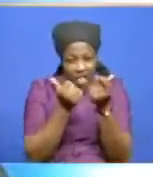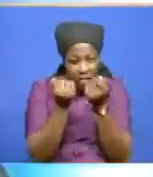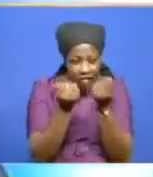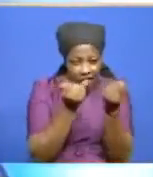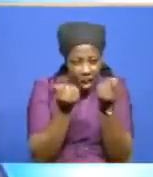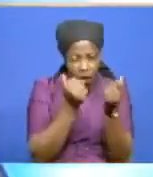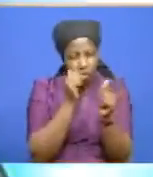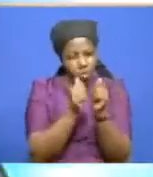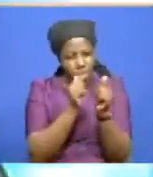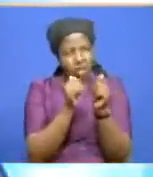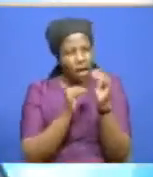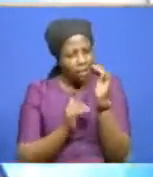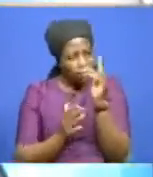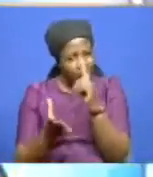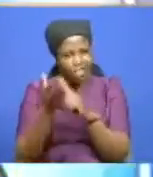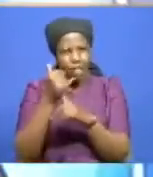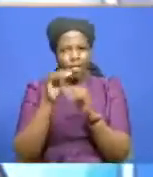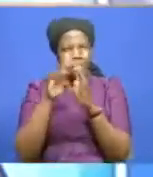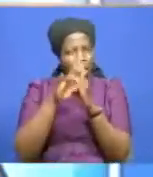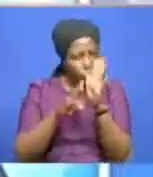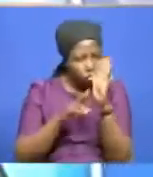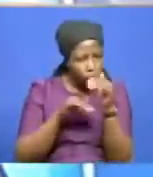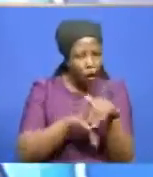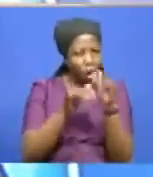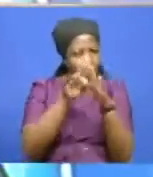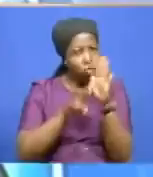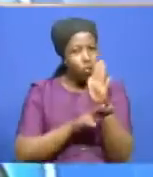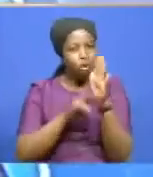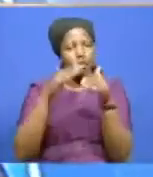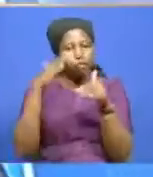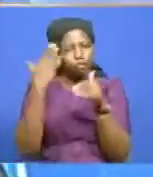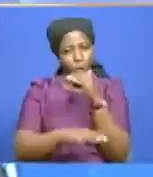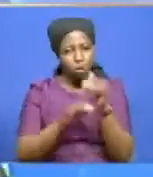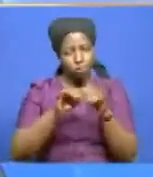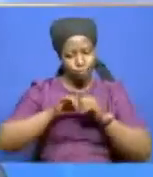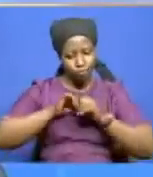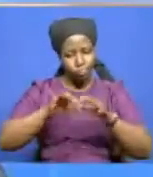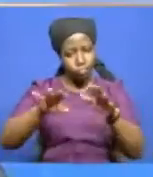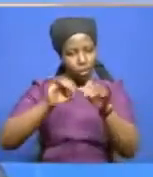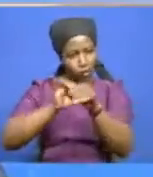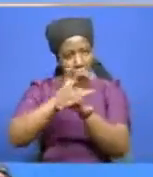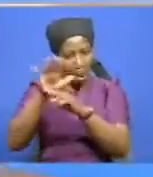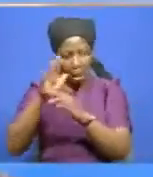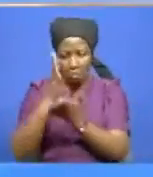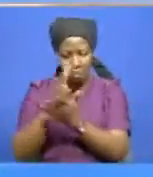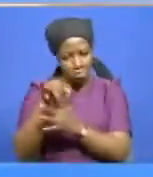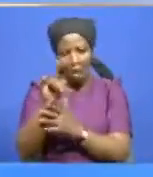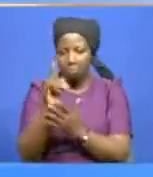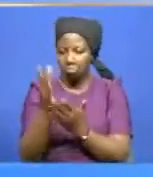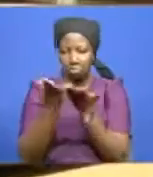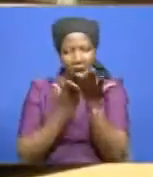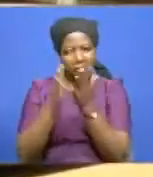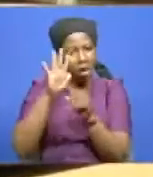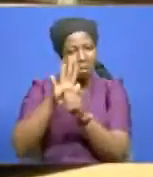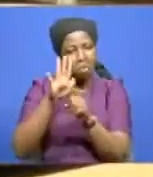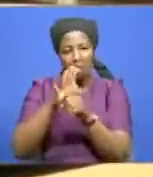yaliyotimiza kanuni za kuzuia kusambaa kwa ugonjwa wa COVID-19 hayangeweza kushughulikia idadi kubwa ya wasafiri.